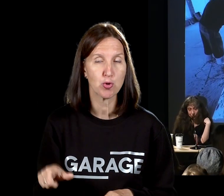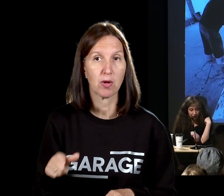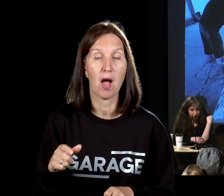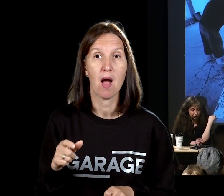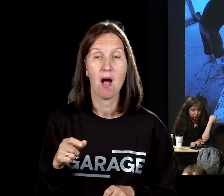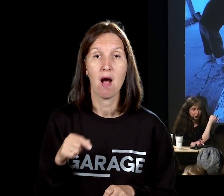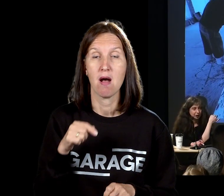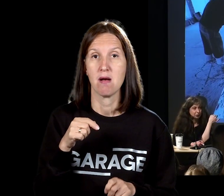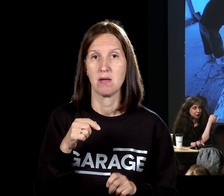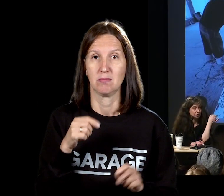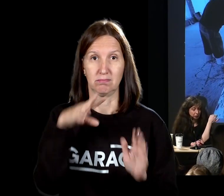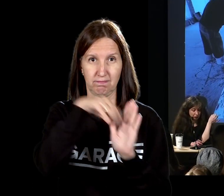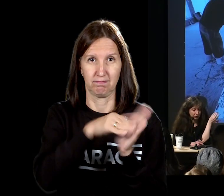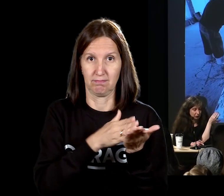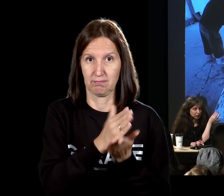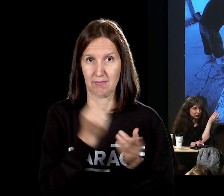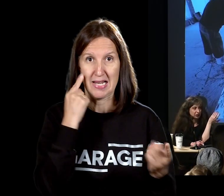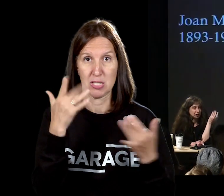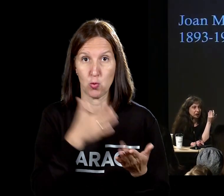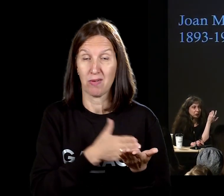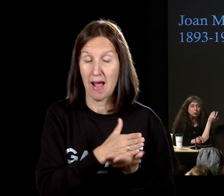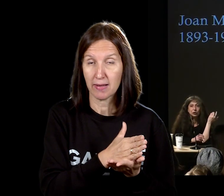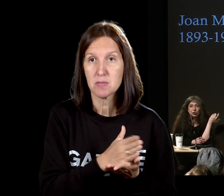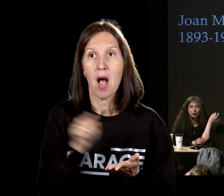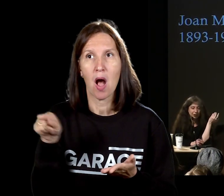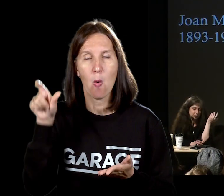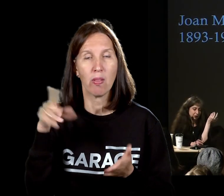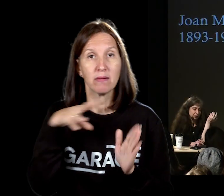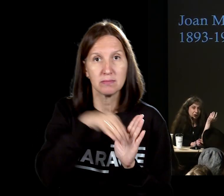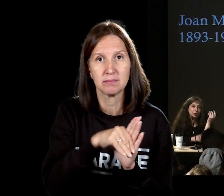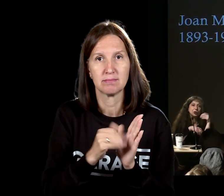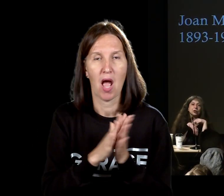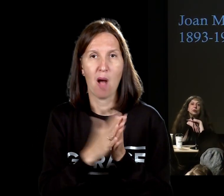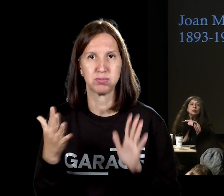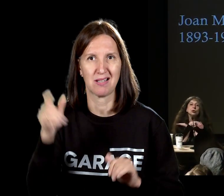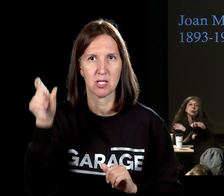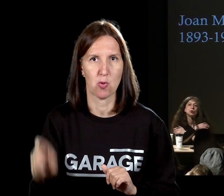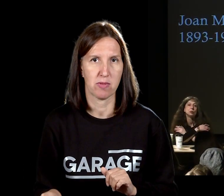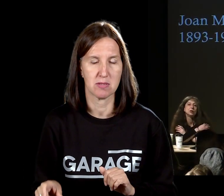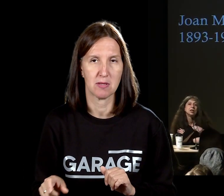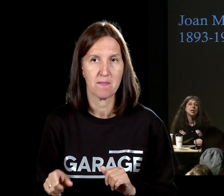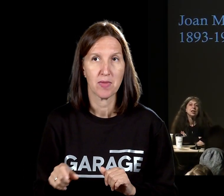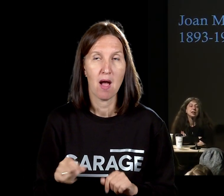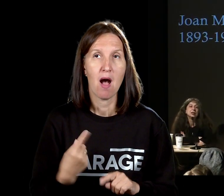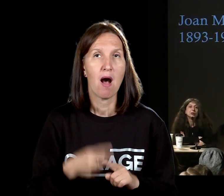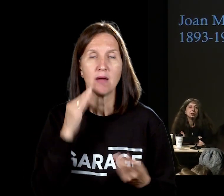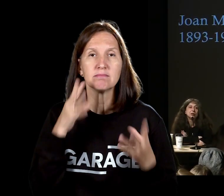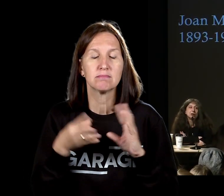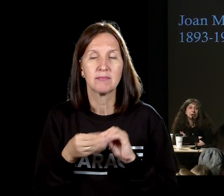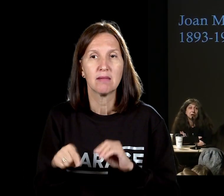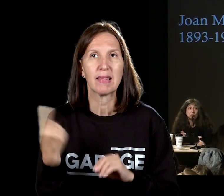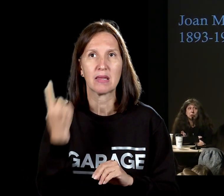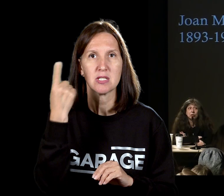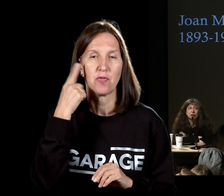художника-абстракциониста внутри сюрреализма. Вообще сюрреализм – это как бы такая особенность сюрреализма, наверное, заключается в том, что это может быть